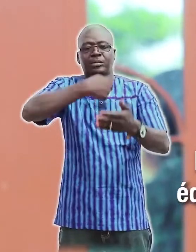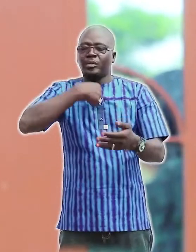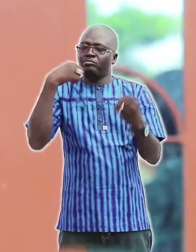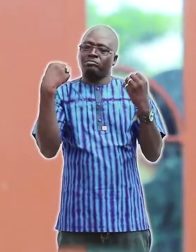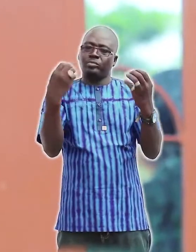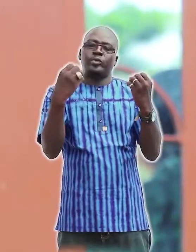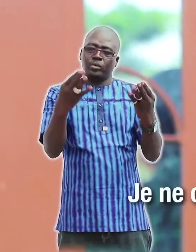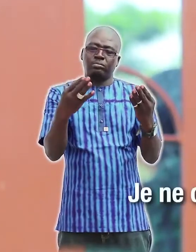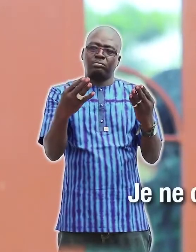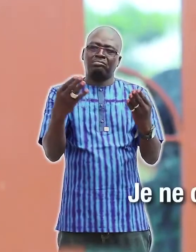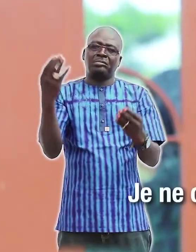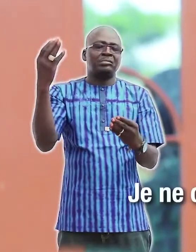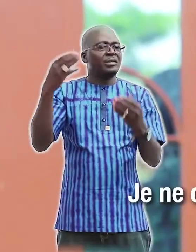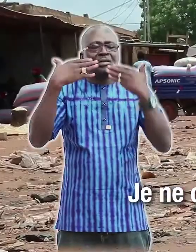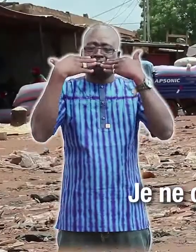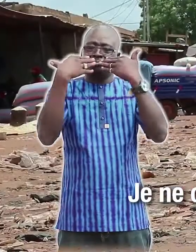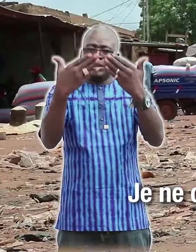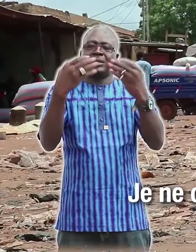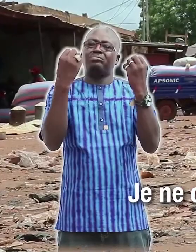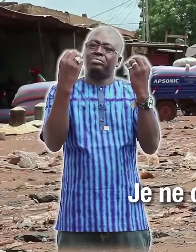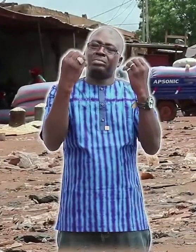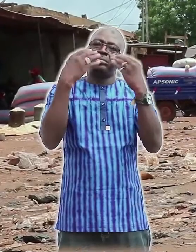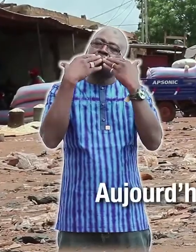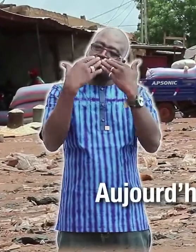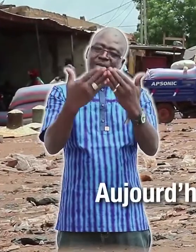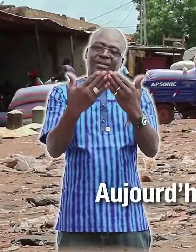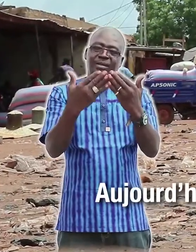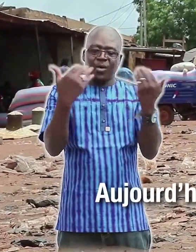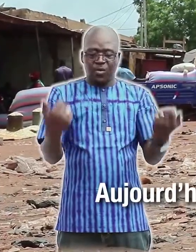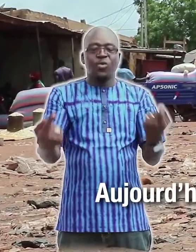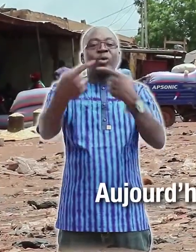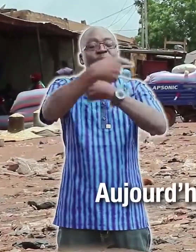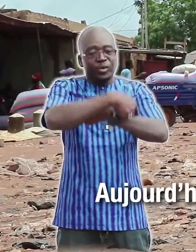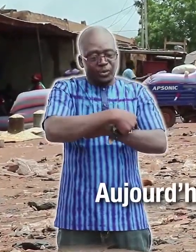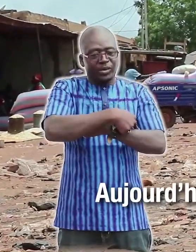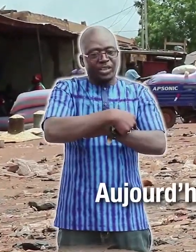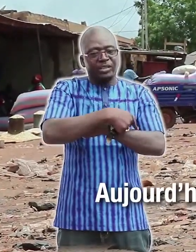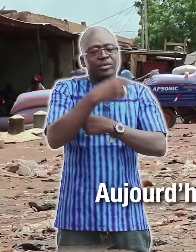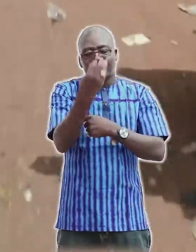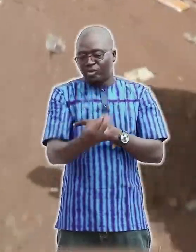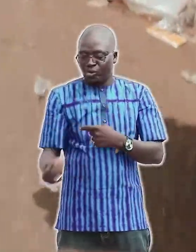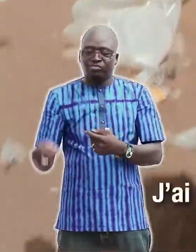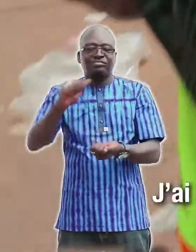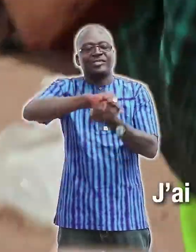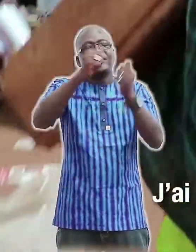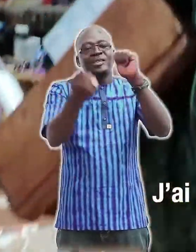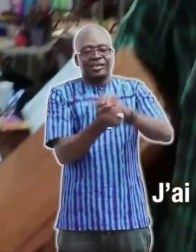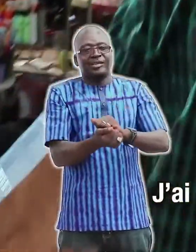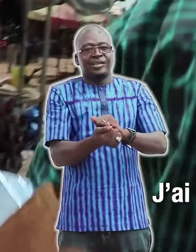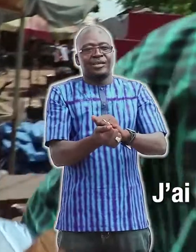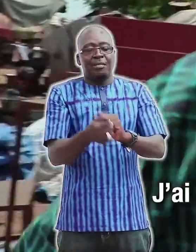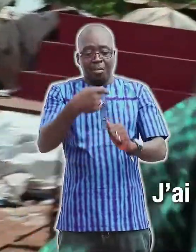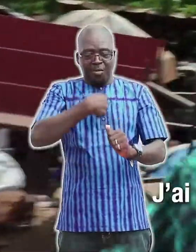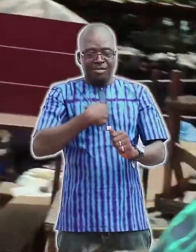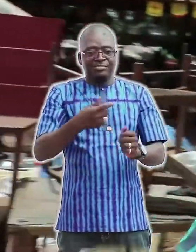aidé. Je ne cesserai jamais de les remercier. Aujourd'hui, les choses ont changé pour moi. J'ai de nouveau intégré